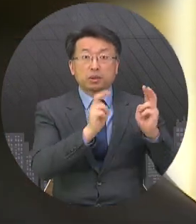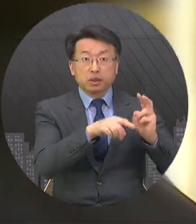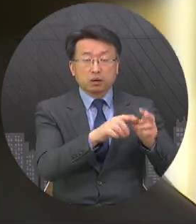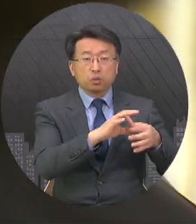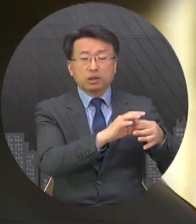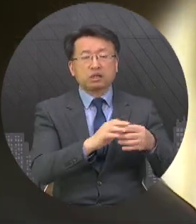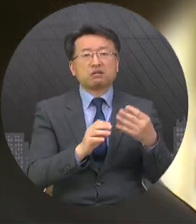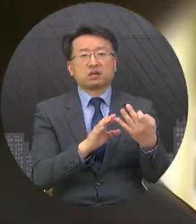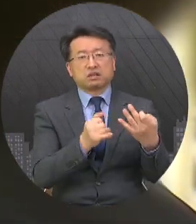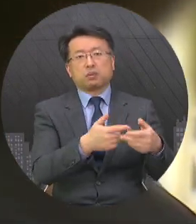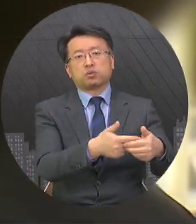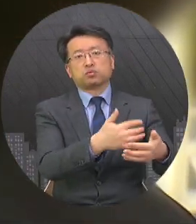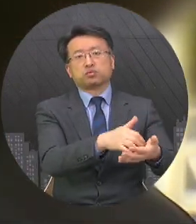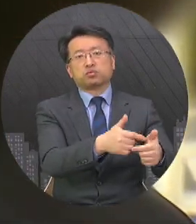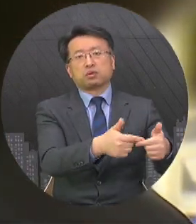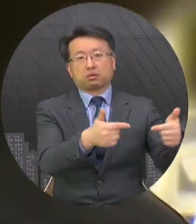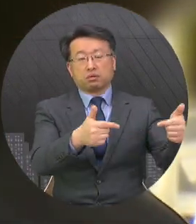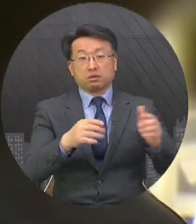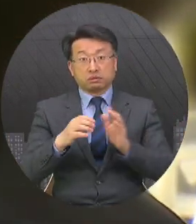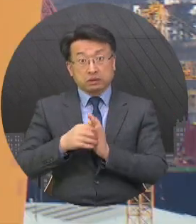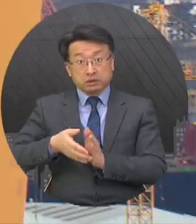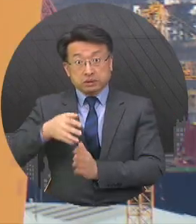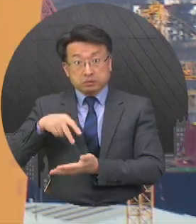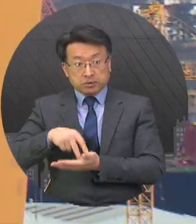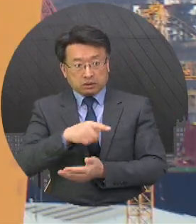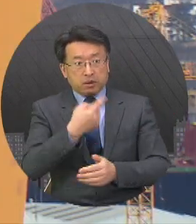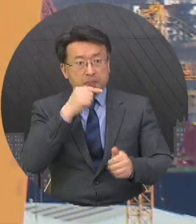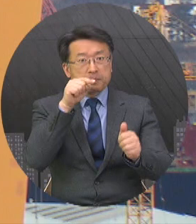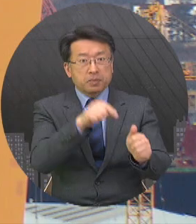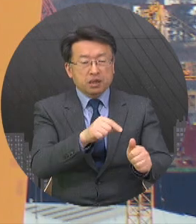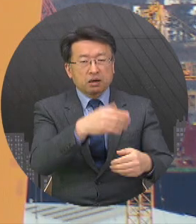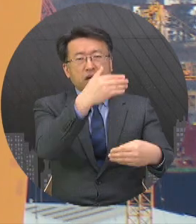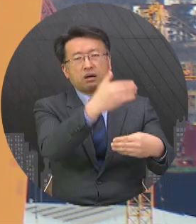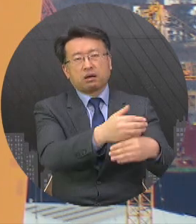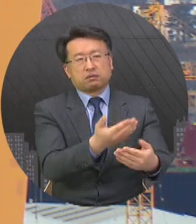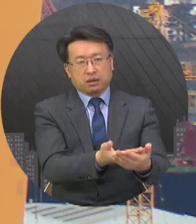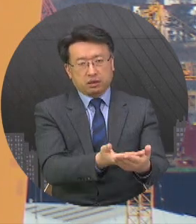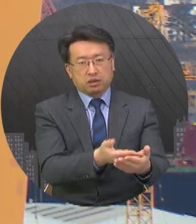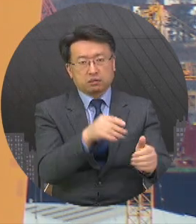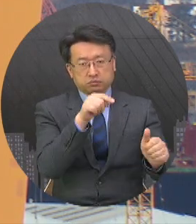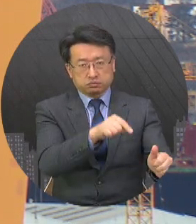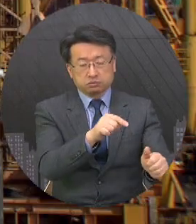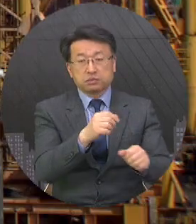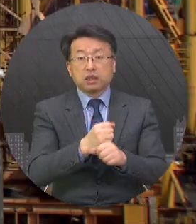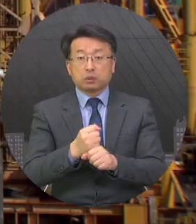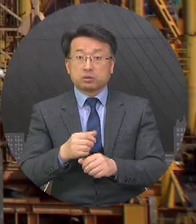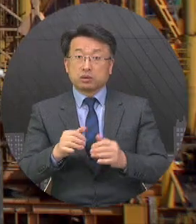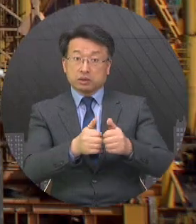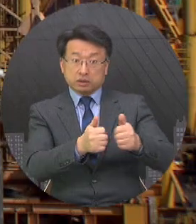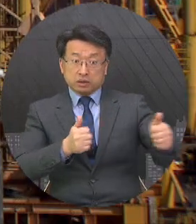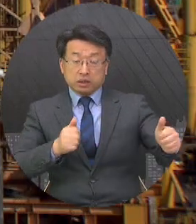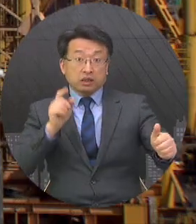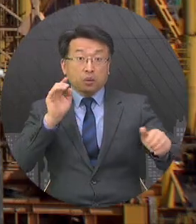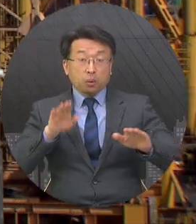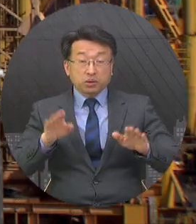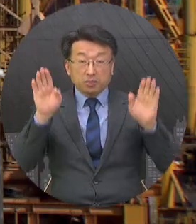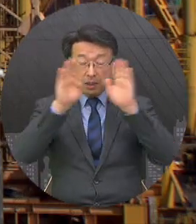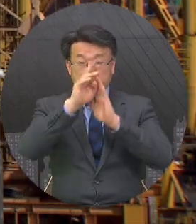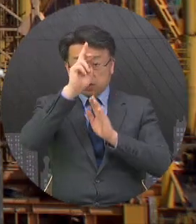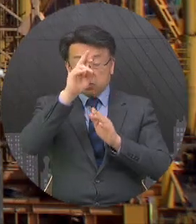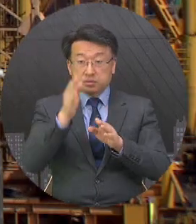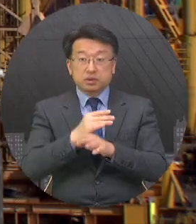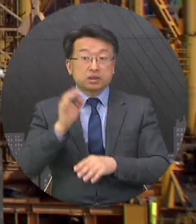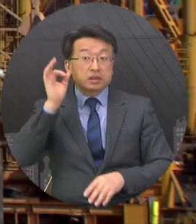14명으로 들자 거제 실은 대우조선 에 셧다운을 건가 하고 사회적 거리 두기를 내일 0시 부터 10일간